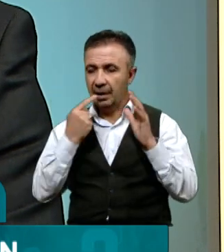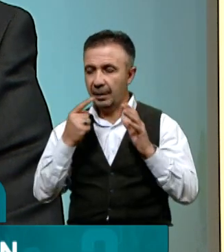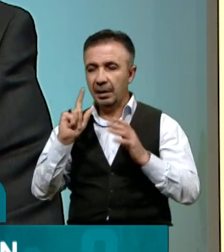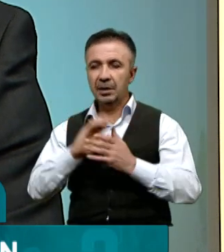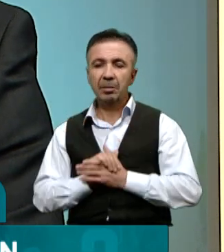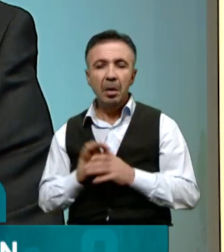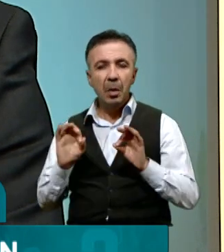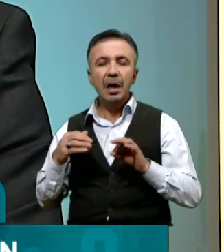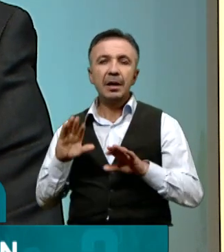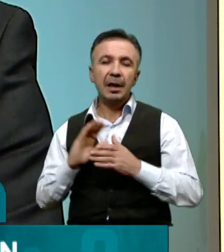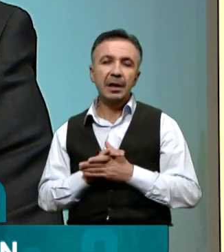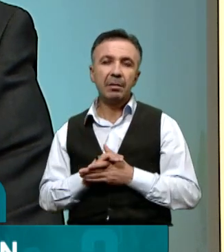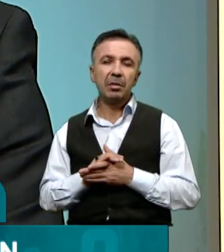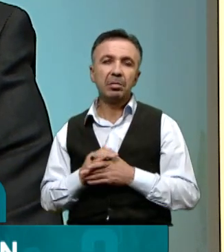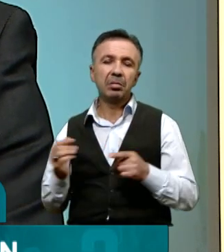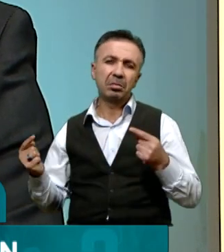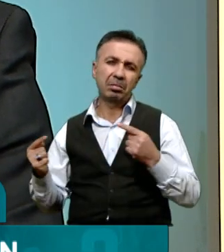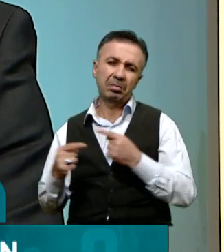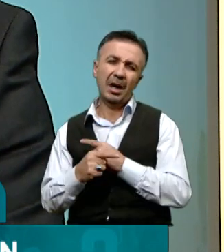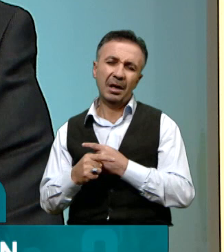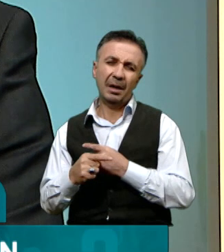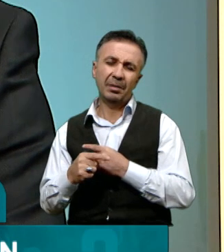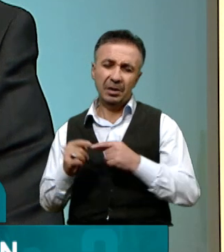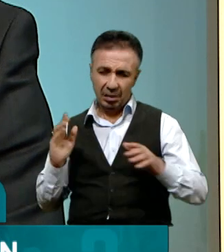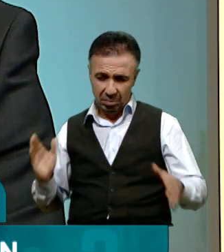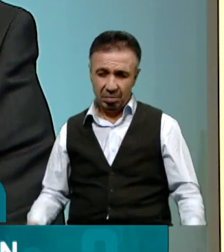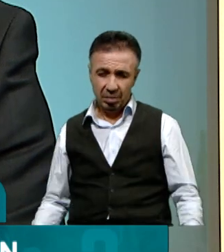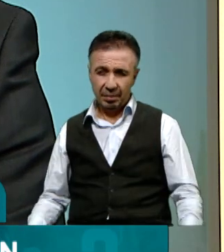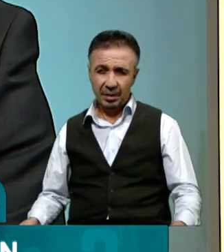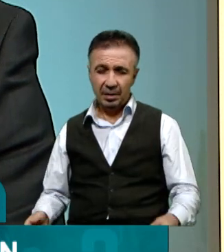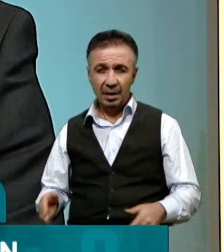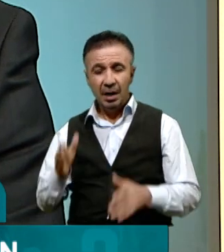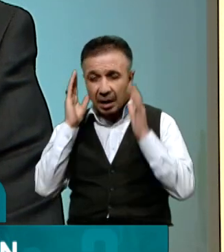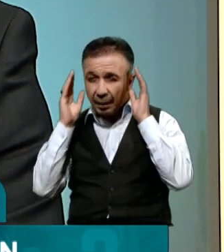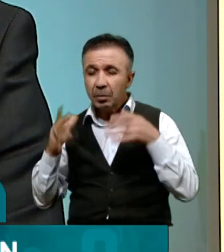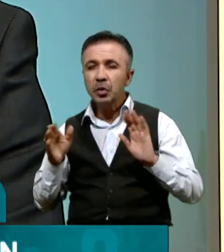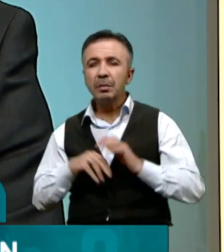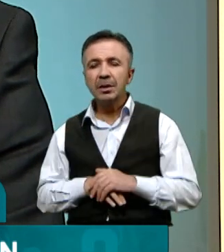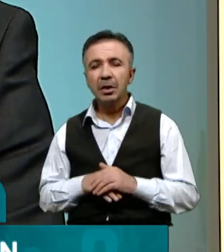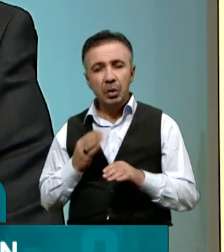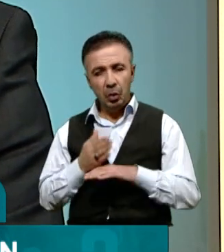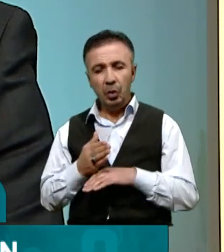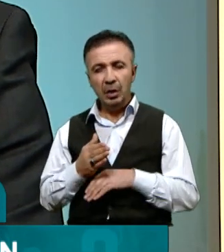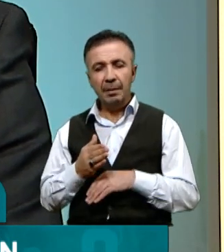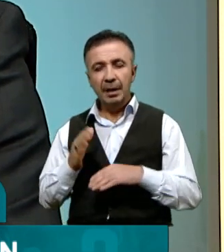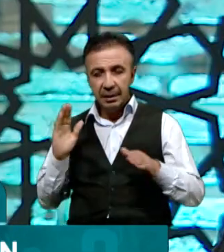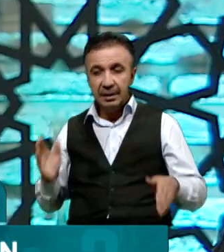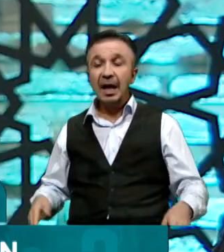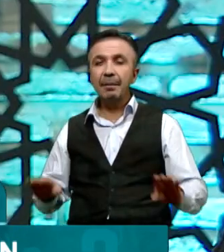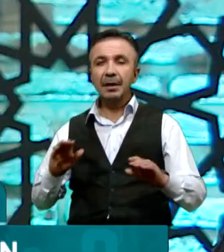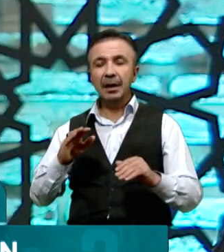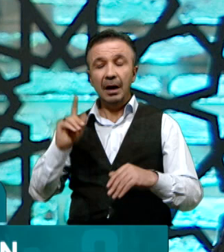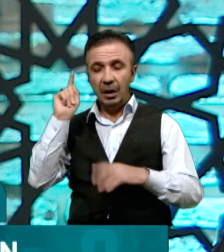böyle değil de o uygulamaya aykırı yaptıysa namaz bozulmaz. Ama doğru uygulama nedir? Salmadan tekbir almaktır. Peki, Allah kabul